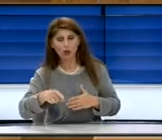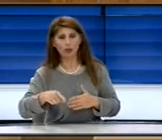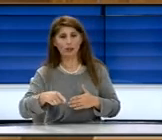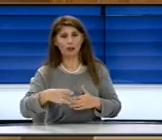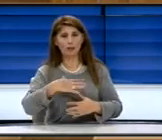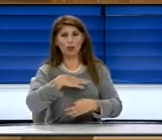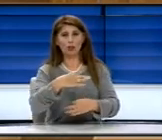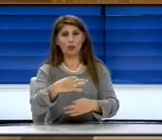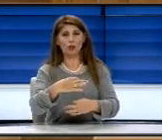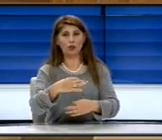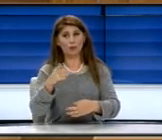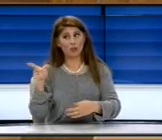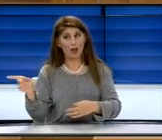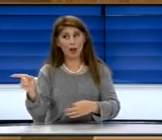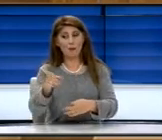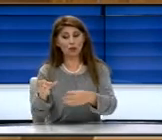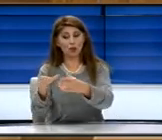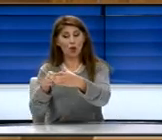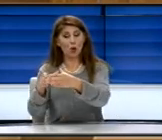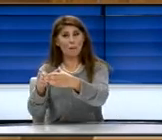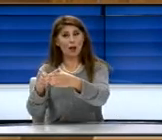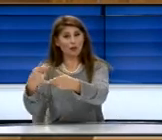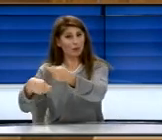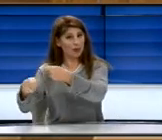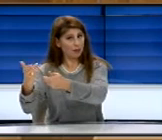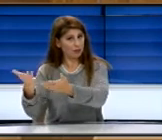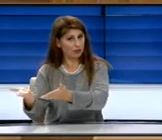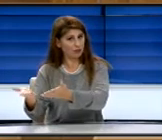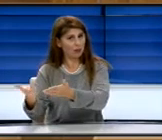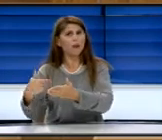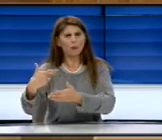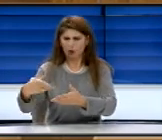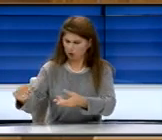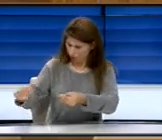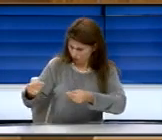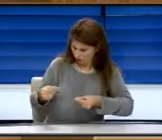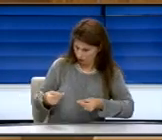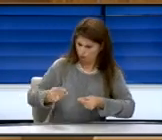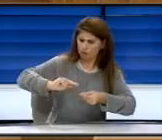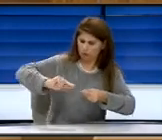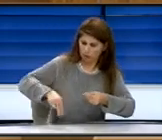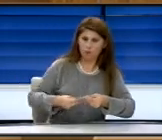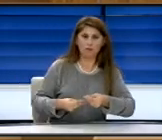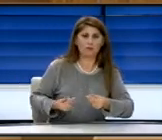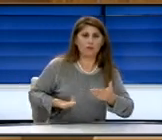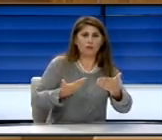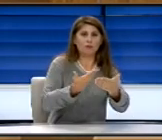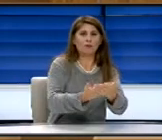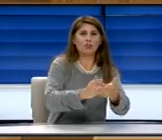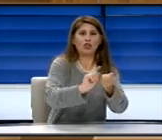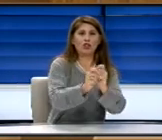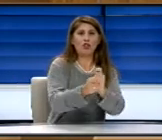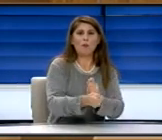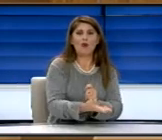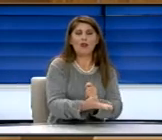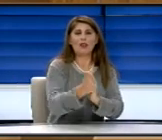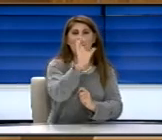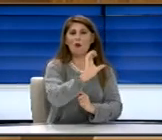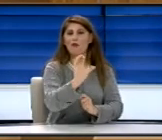από εκπροσώπους τέτοιων λόμπι και στη συνέχεια υπογράφονται και κατατίθενται ως τροπολογίες από